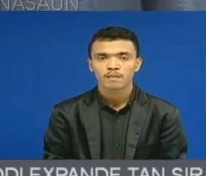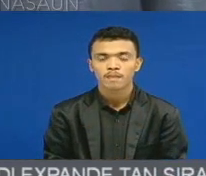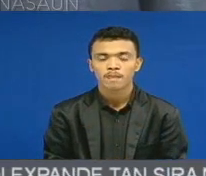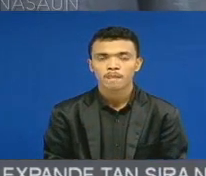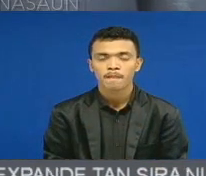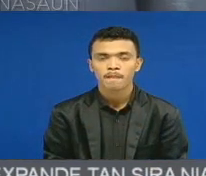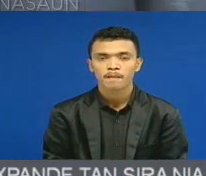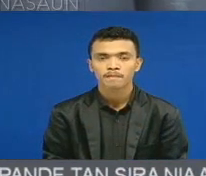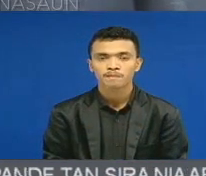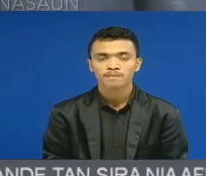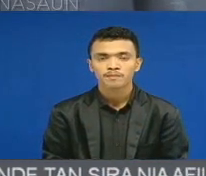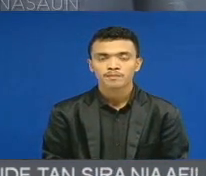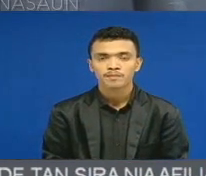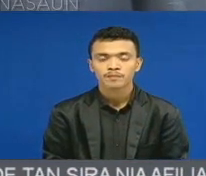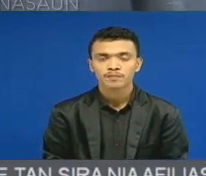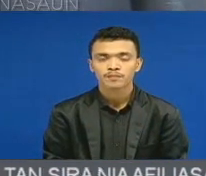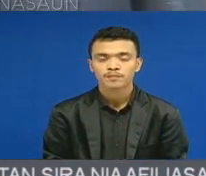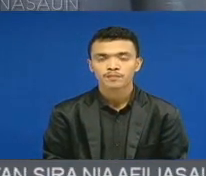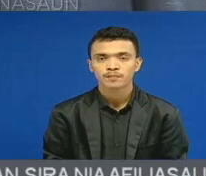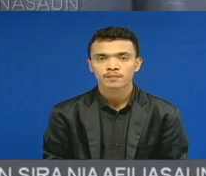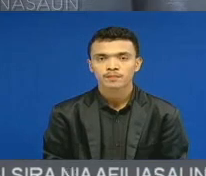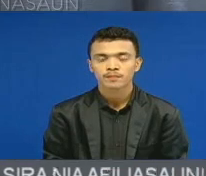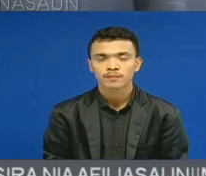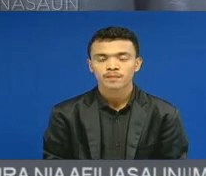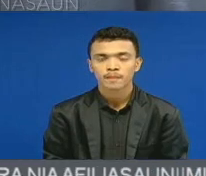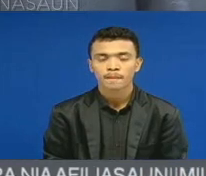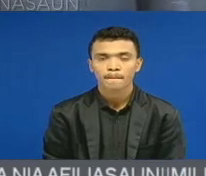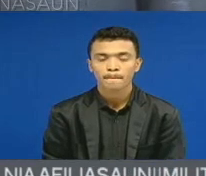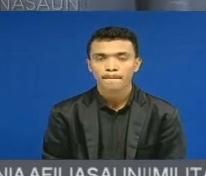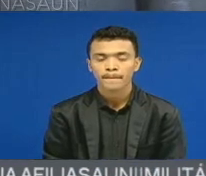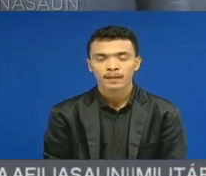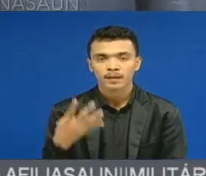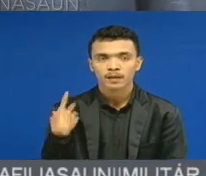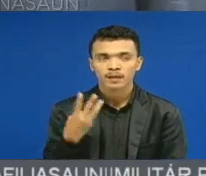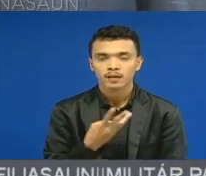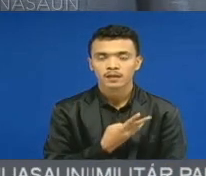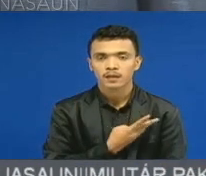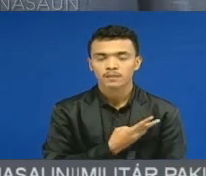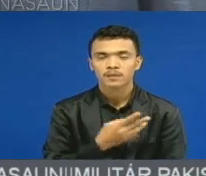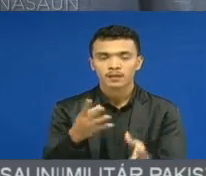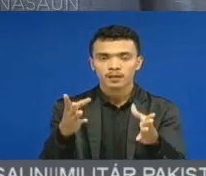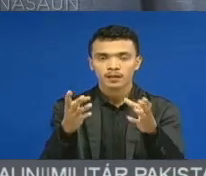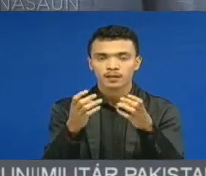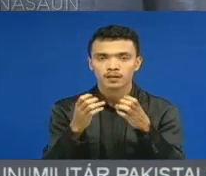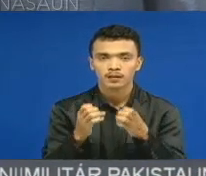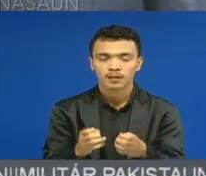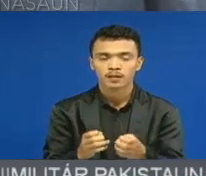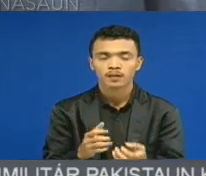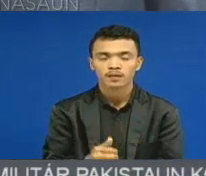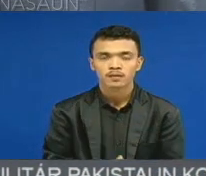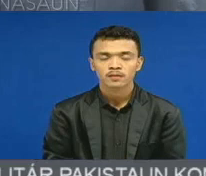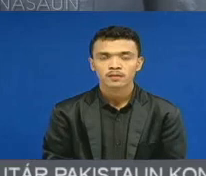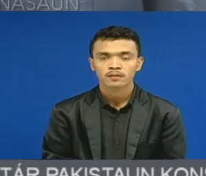dan juga sorga sorgum Sejahtera kami berniat untuk melakukan